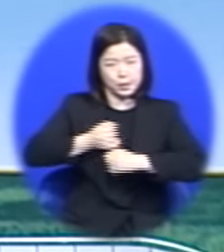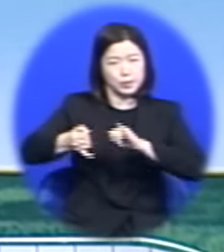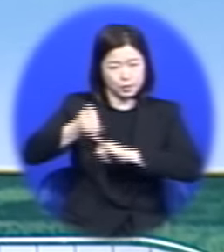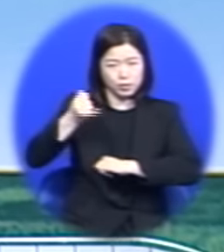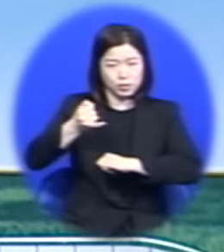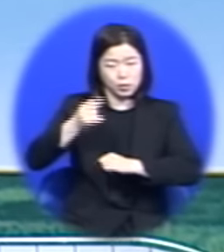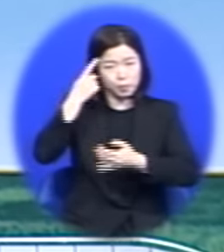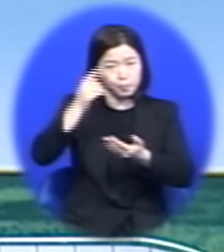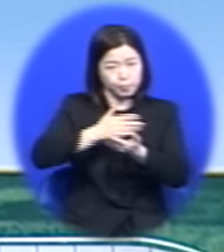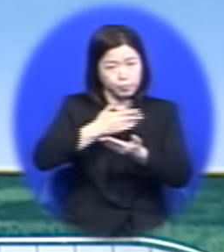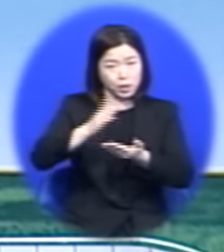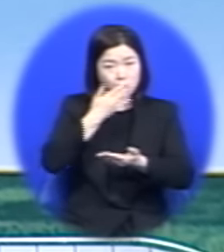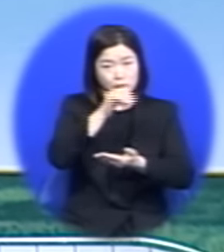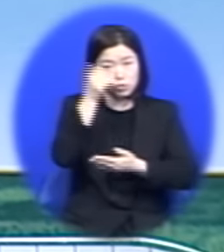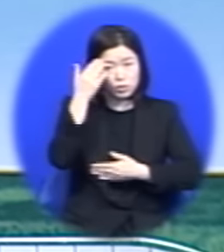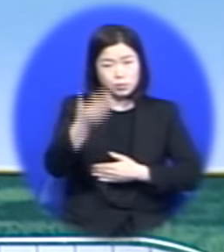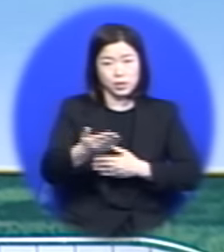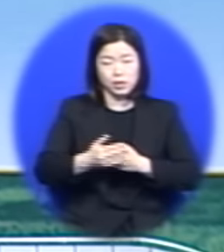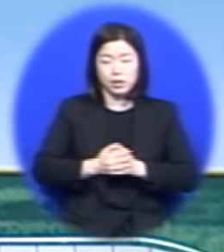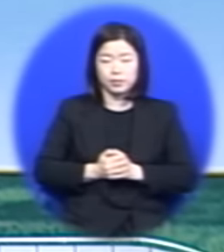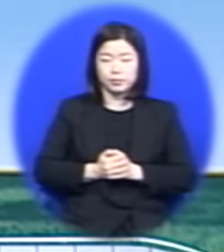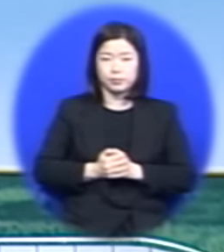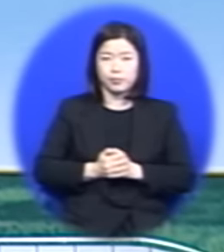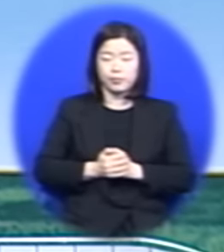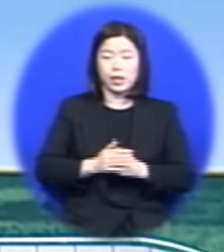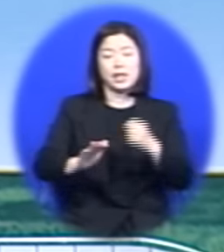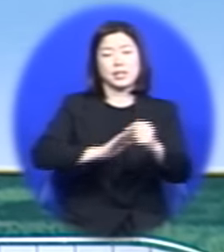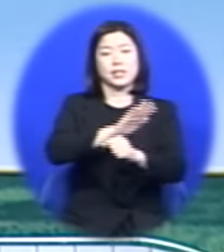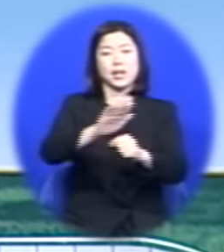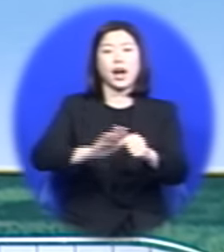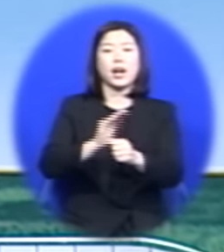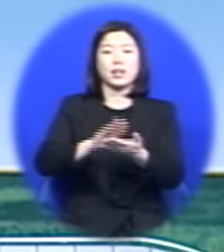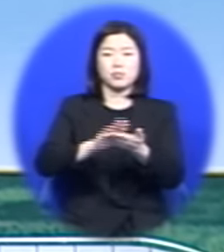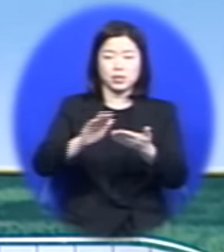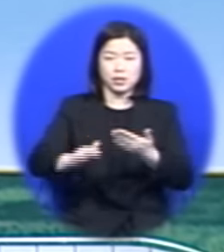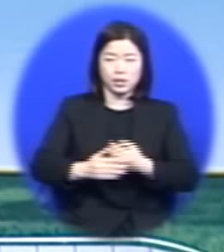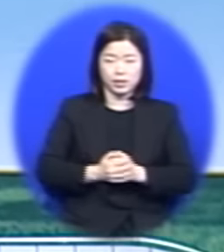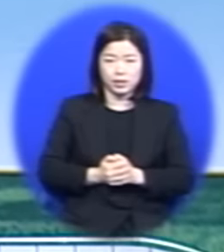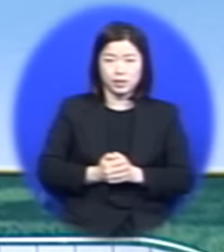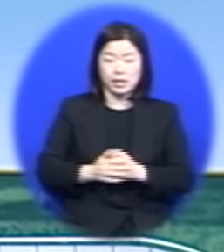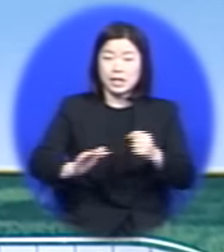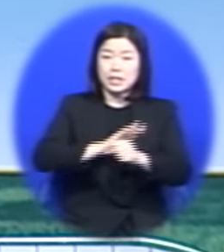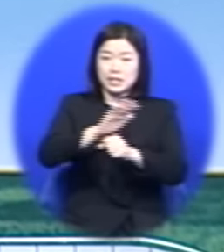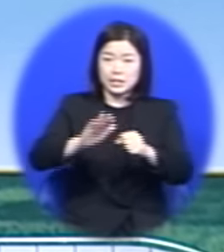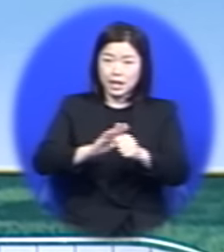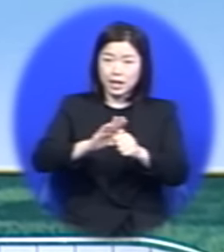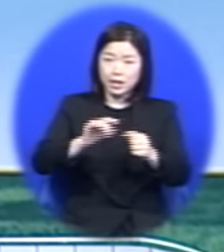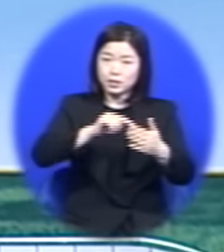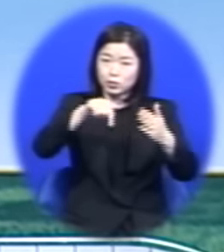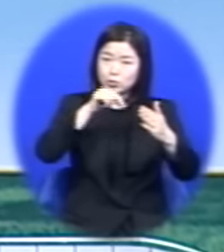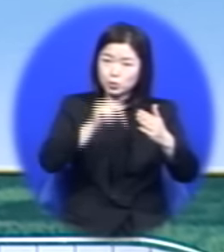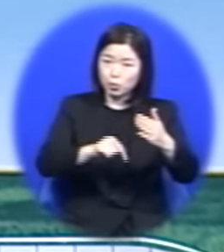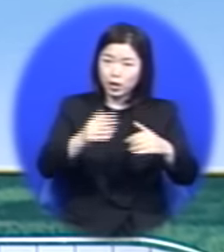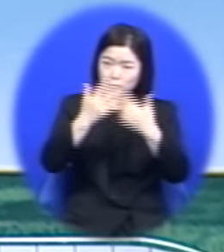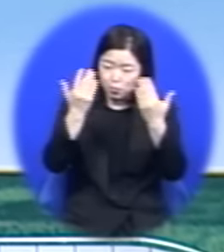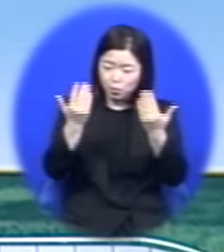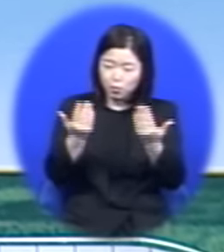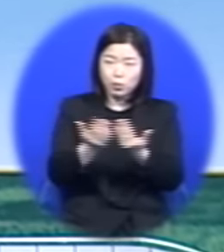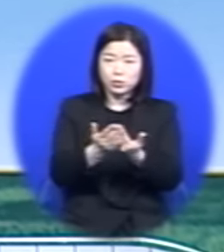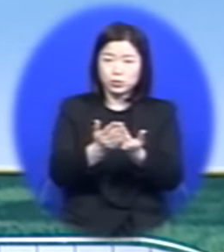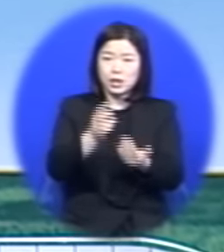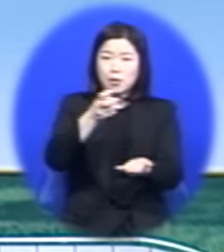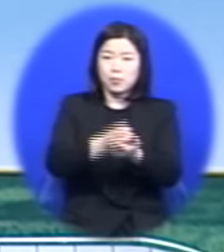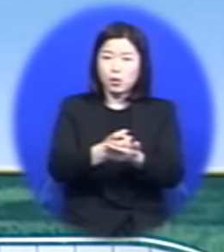지켰는지를 판단하시겠느냐는 겁니다. 사랑이라는 거예요. 사랑 속에 모든 계명이